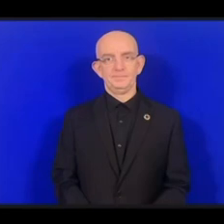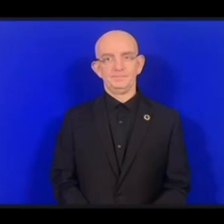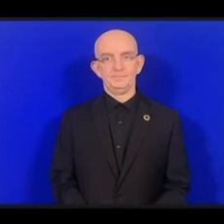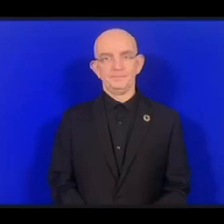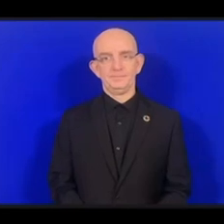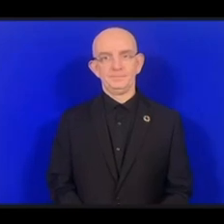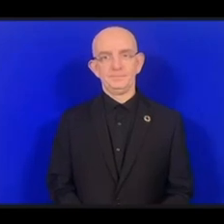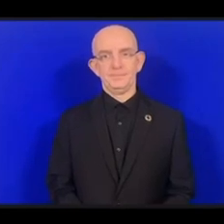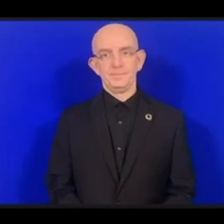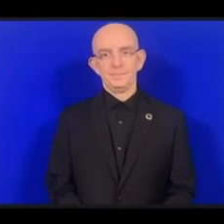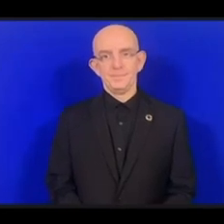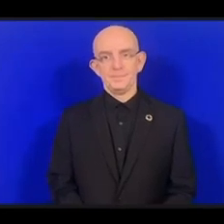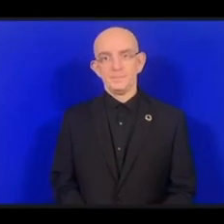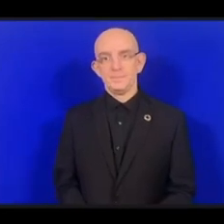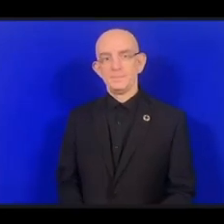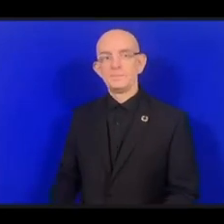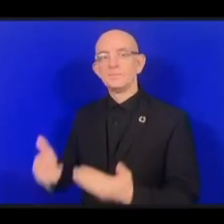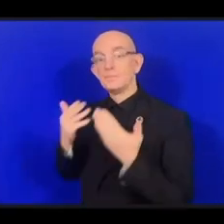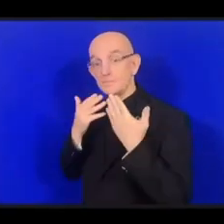Brito